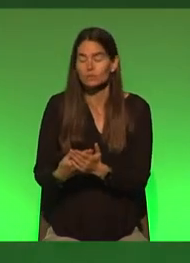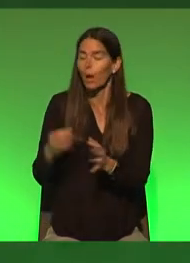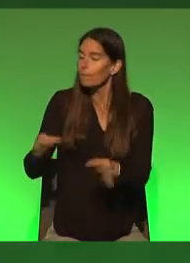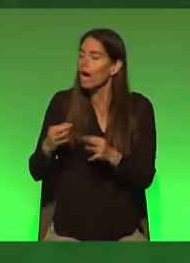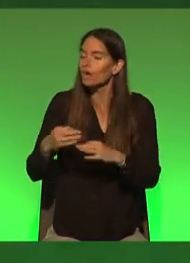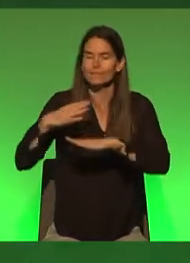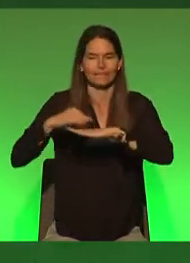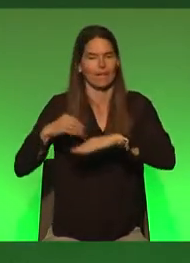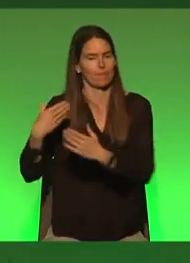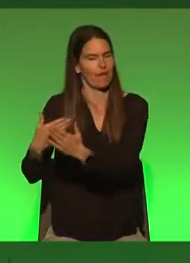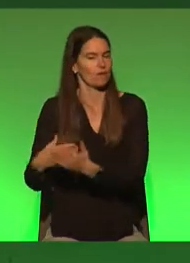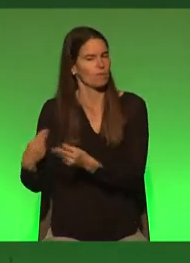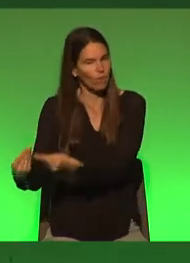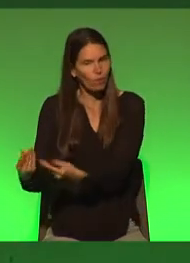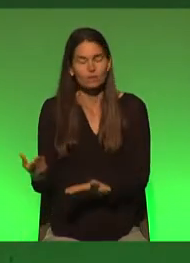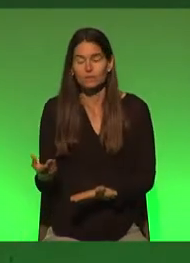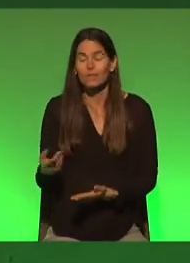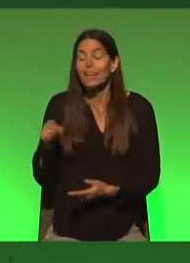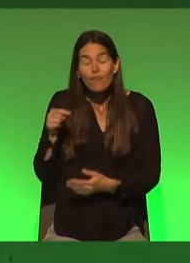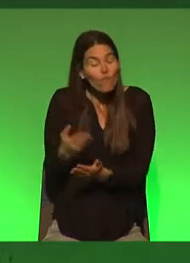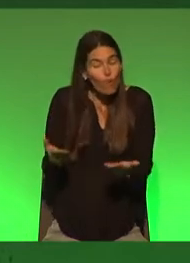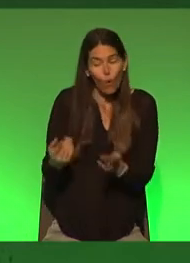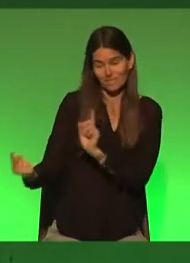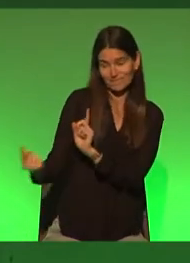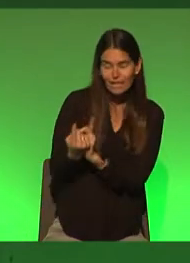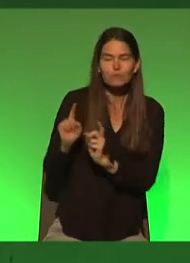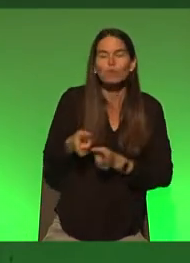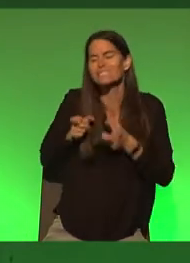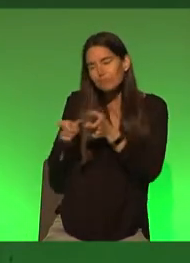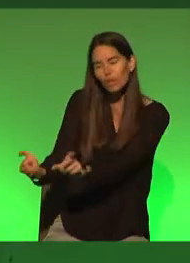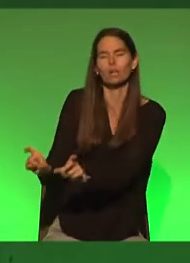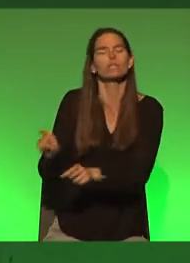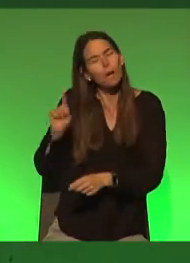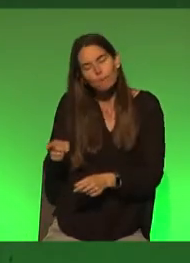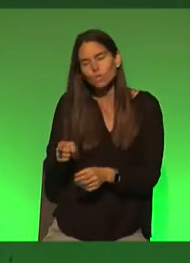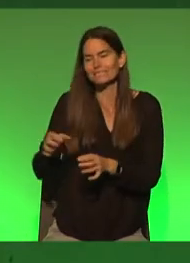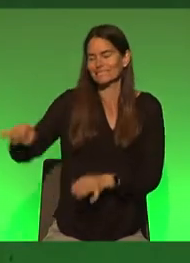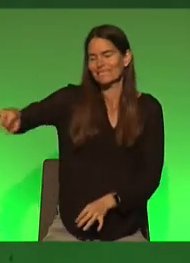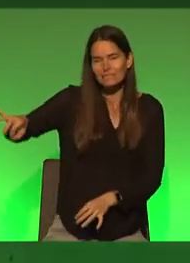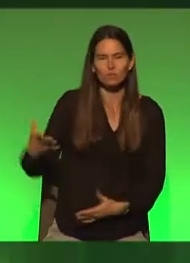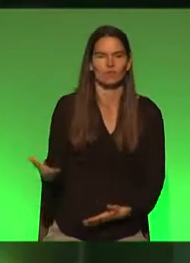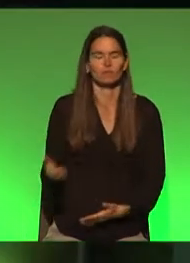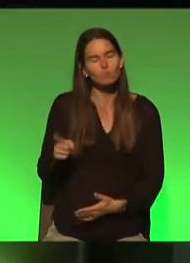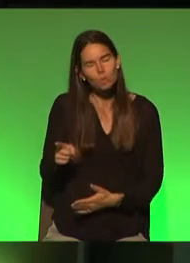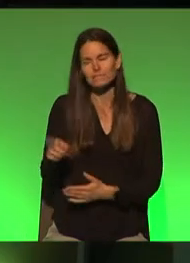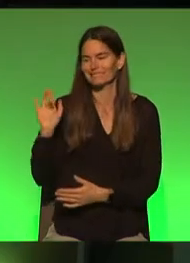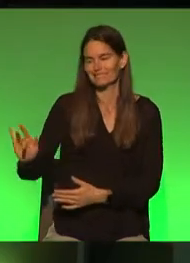Nazis wie Gauland müssen wir, wo immer wir ihnen begegnen, das Handwerk legen. Wir müssen sie isolieren und